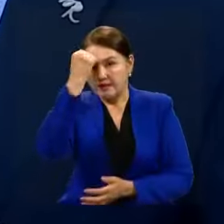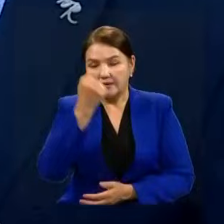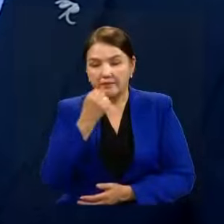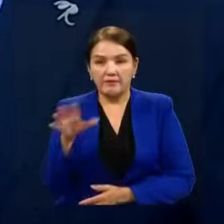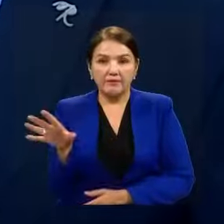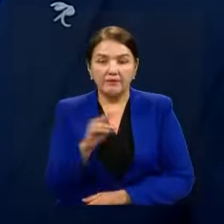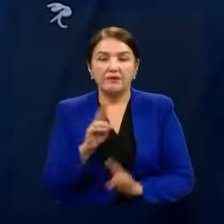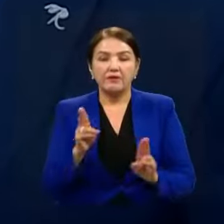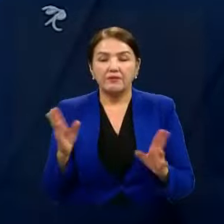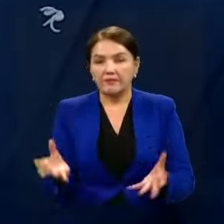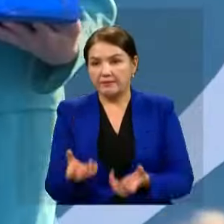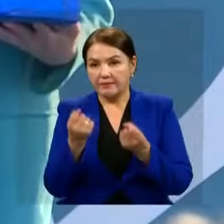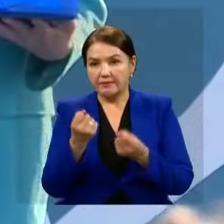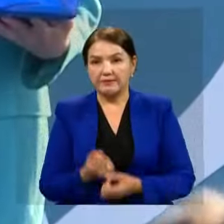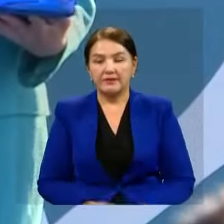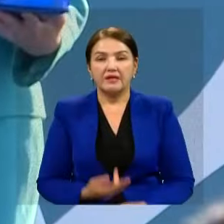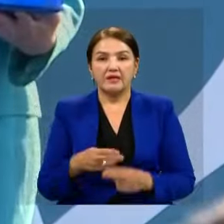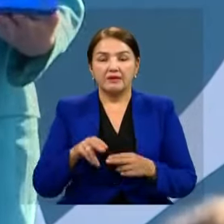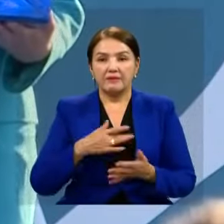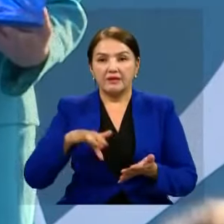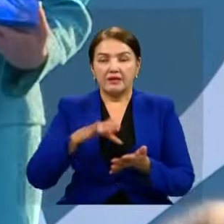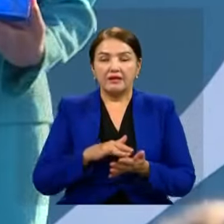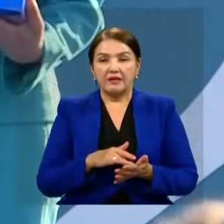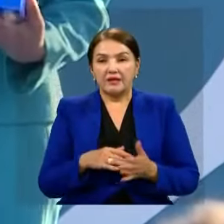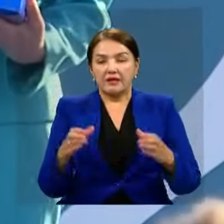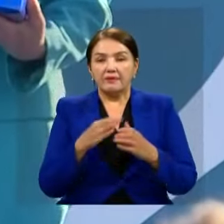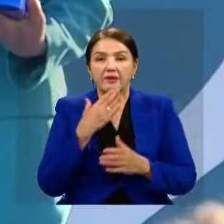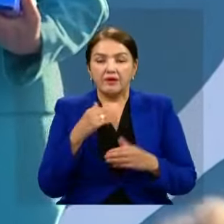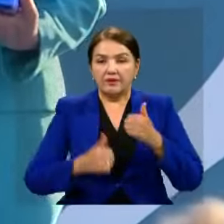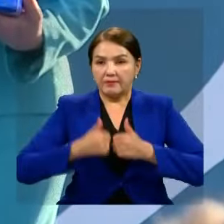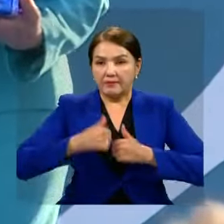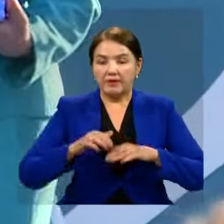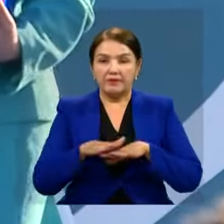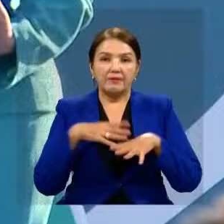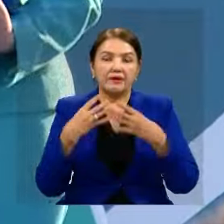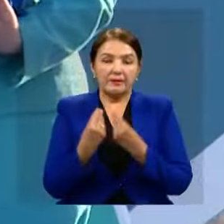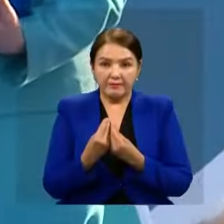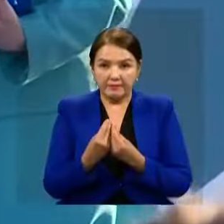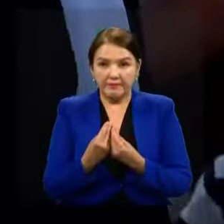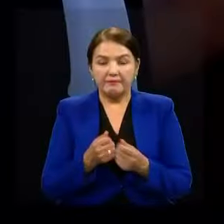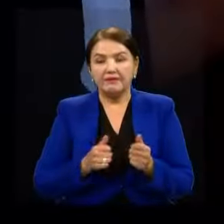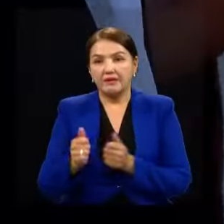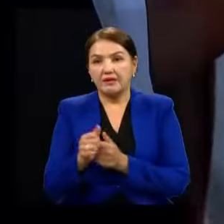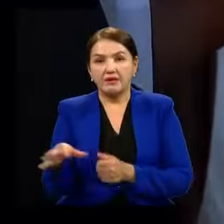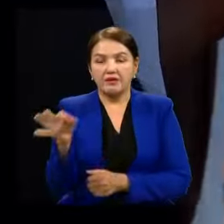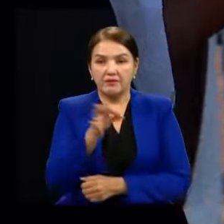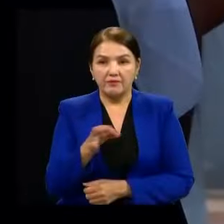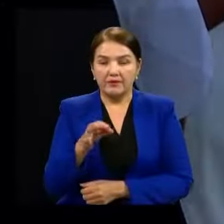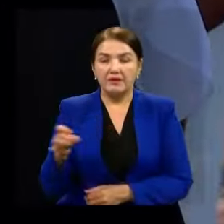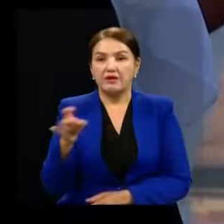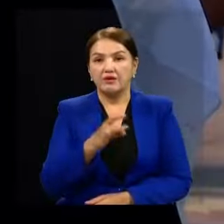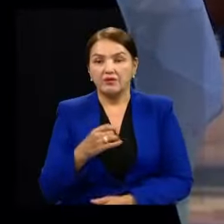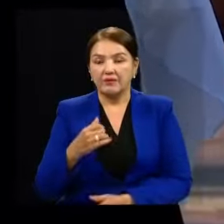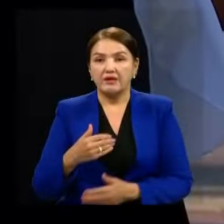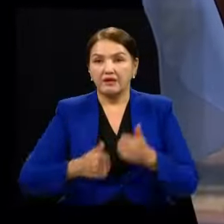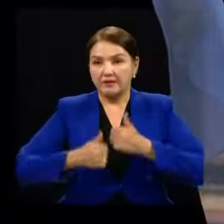благодарность всем, кто нас поддержал. Это был городской этап национального конкурса «Мерили Отпасе». Впереди областные и